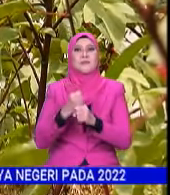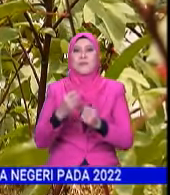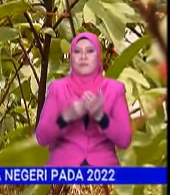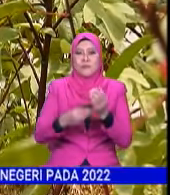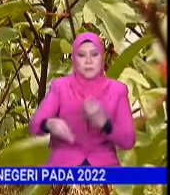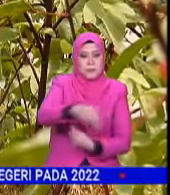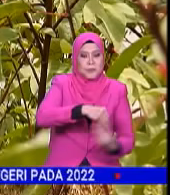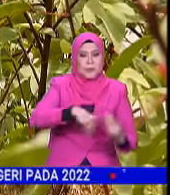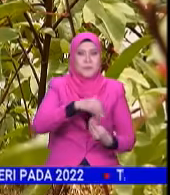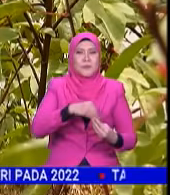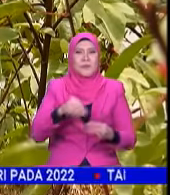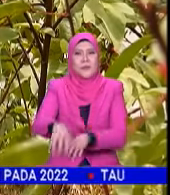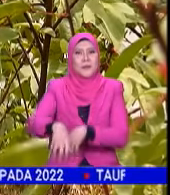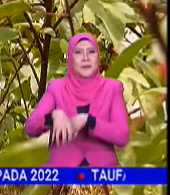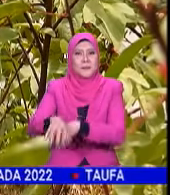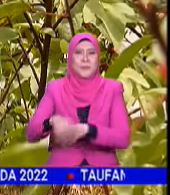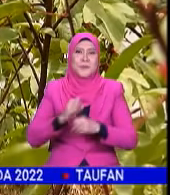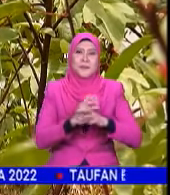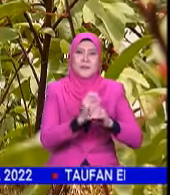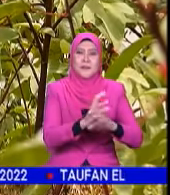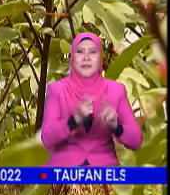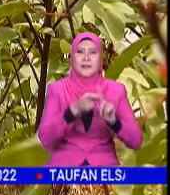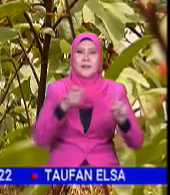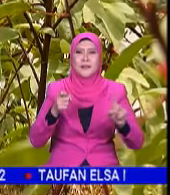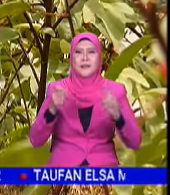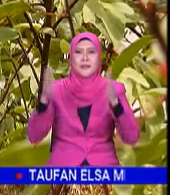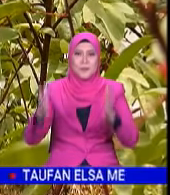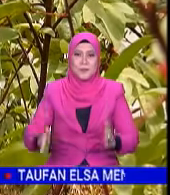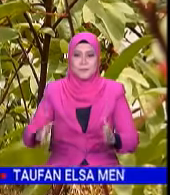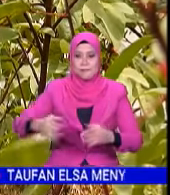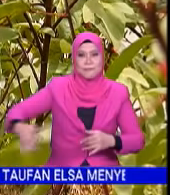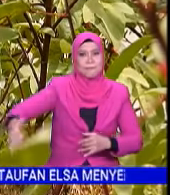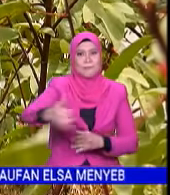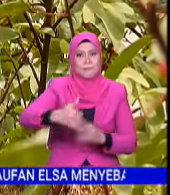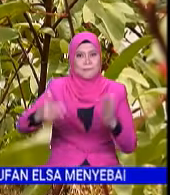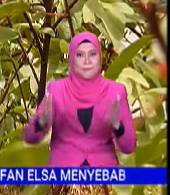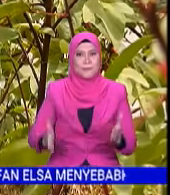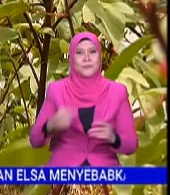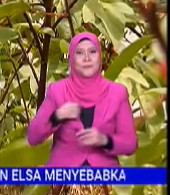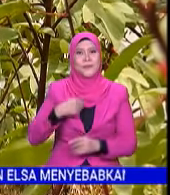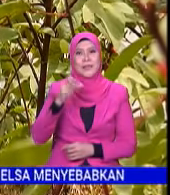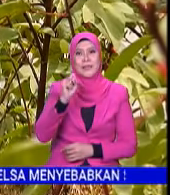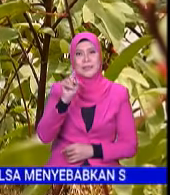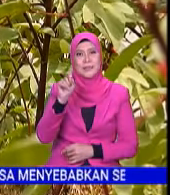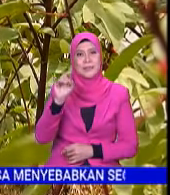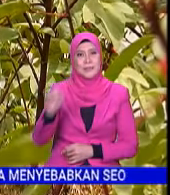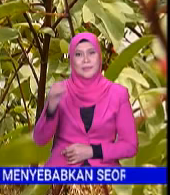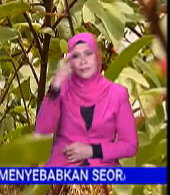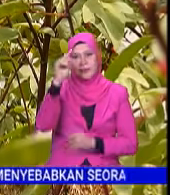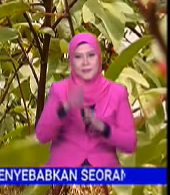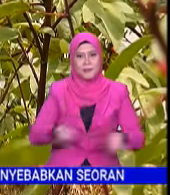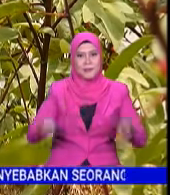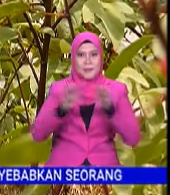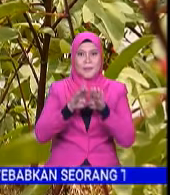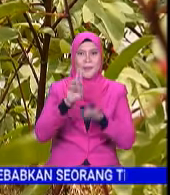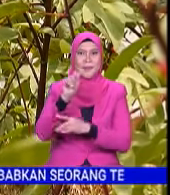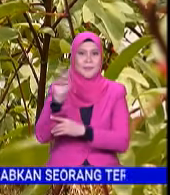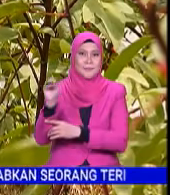dan juga kebun yang diusahakan oleh mereka. Saya Siti Nur Husna Bukhari untuk Berita RTM.